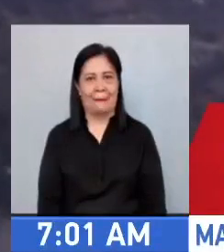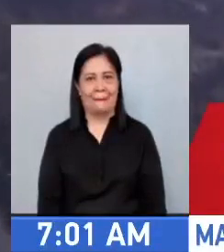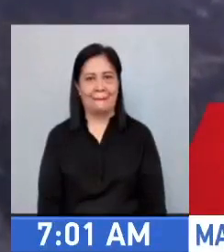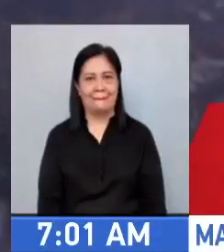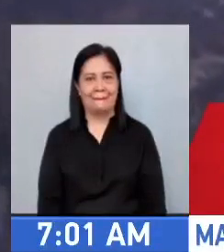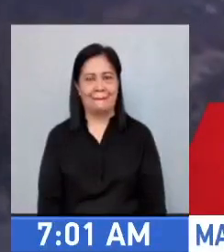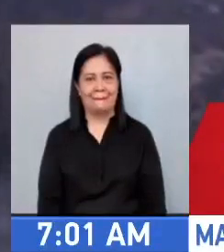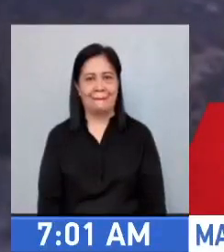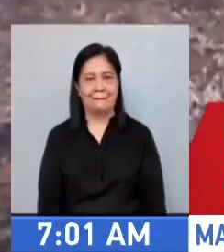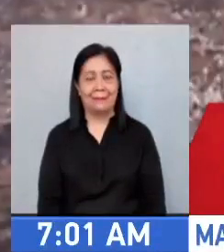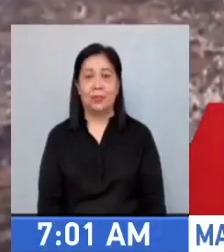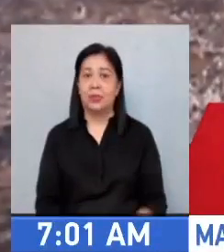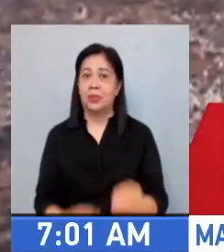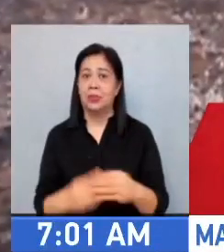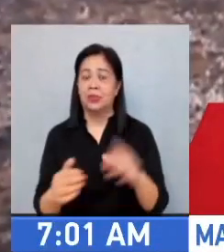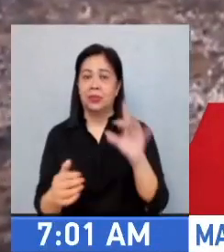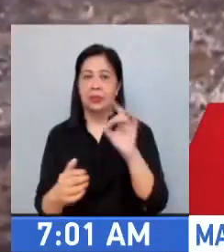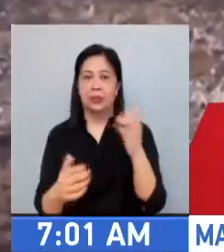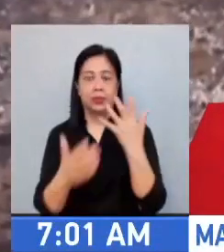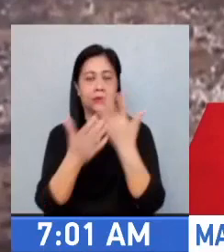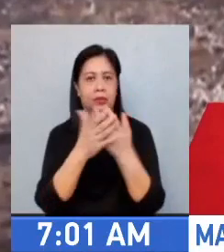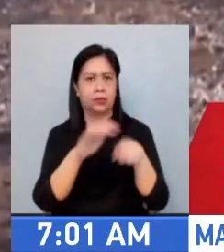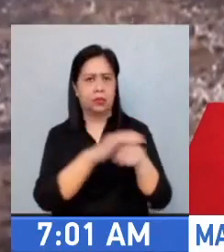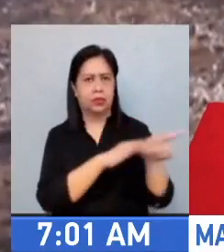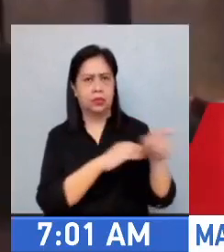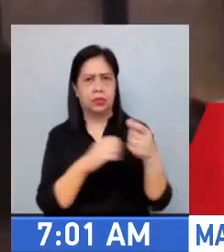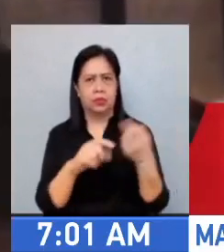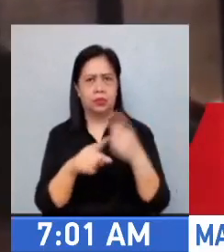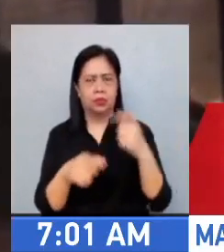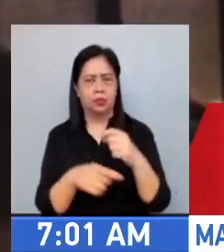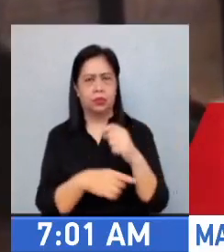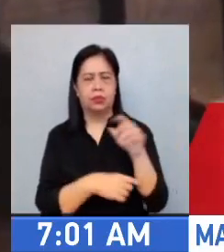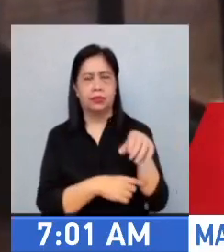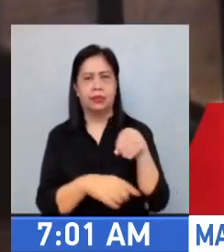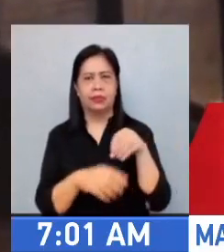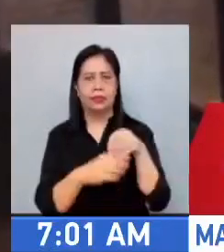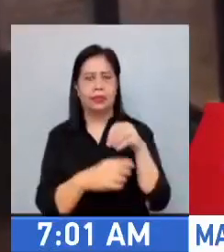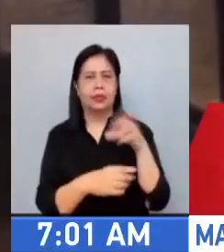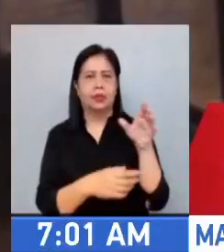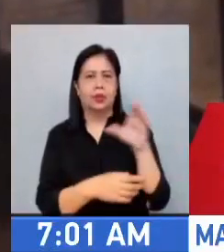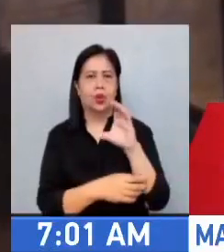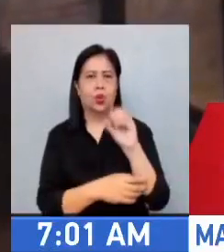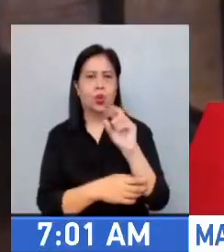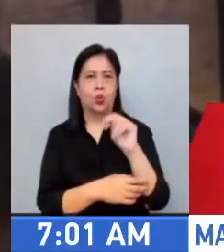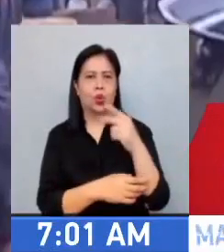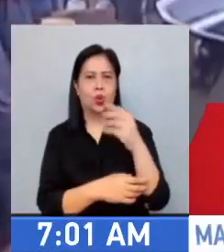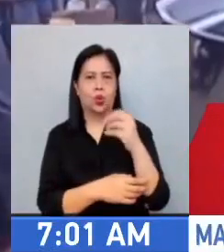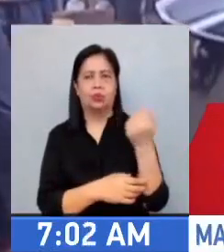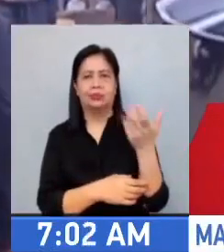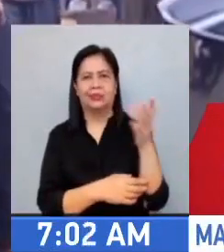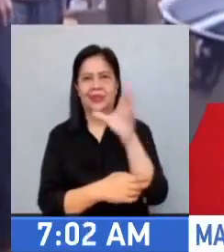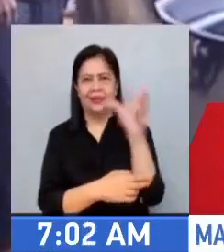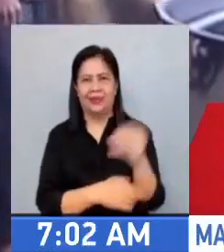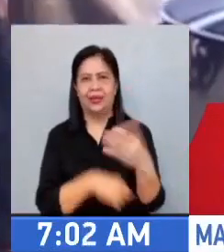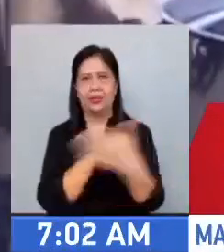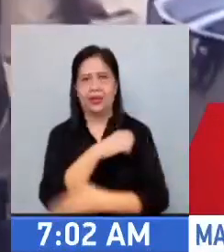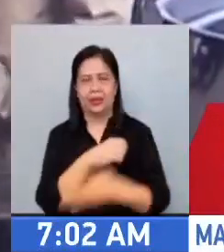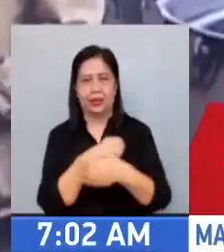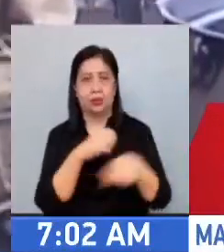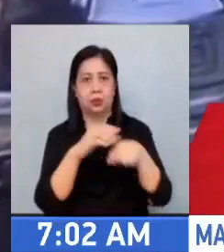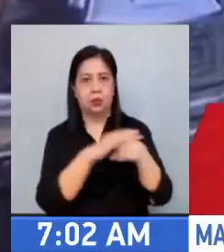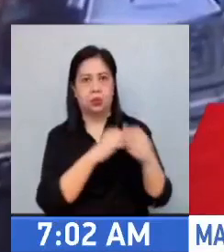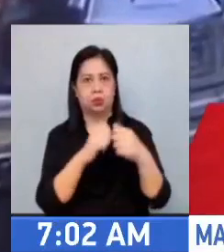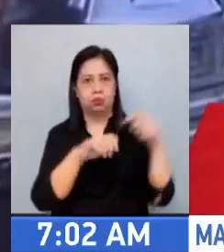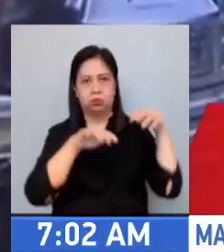Mahigit 800 presong pumugas sa Butembo Democratic Republic of Congo. Nakatakas sila matapos sumalakay ang ilang armadong lalaki sa